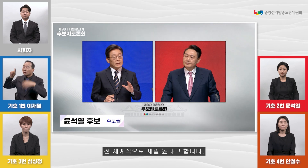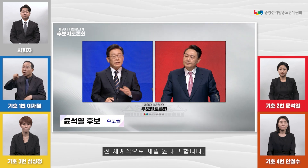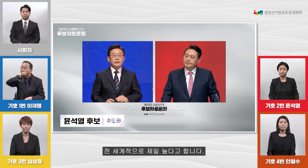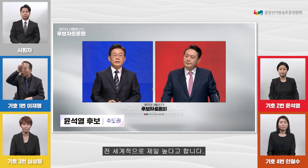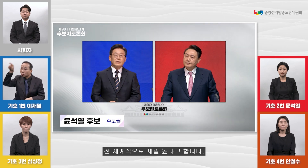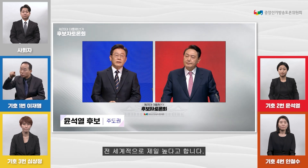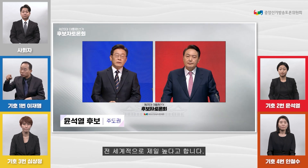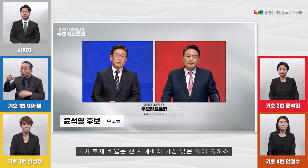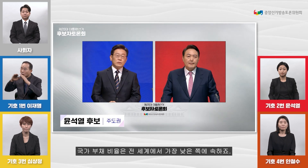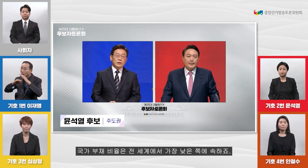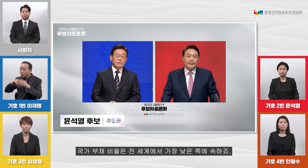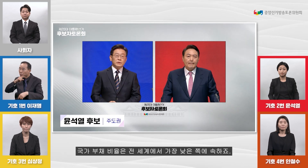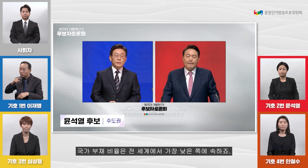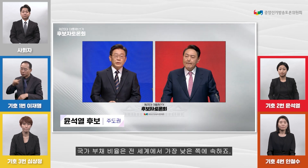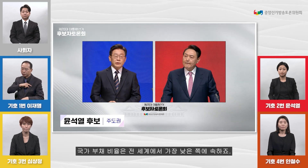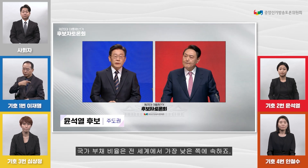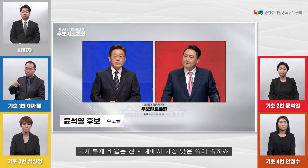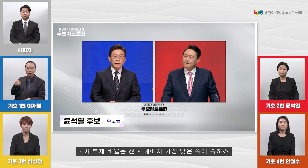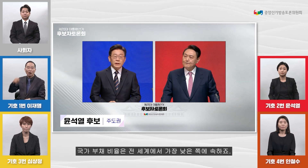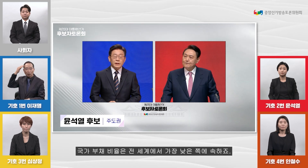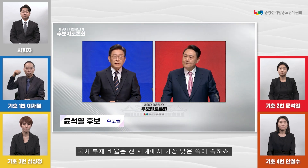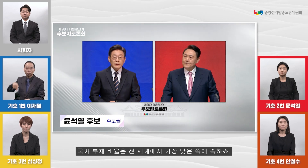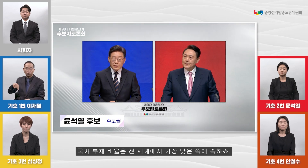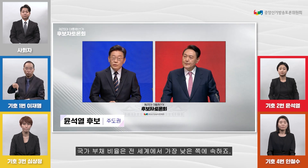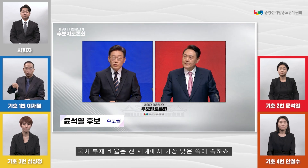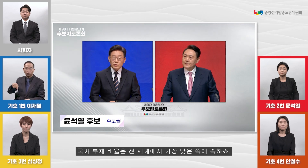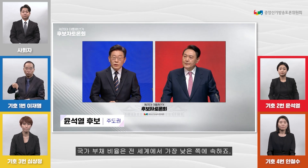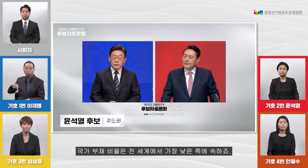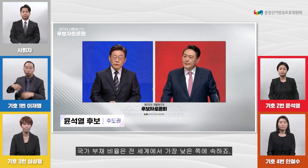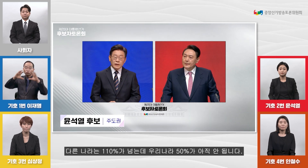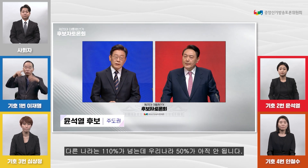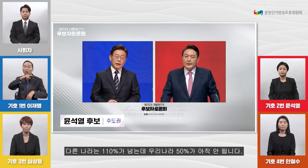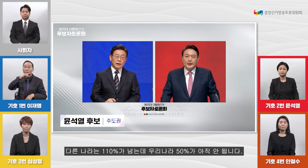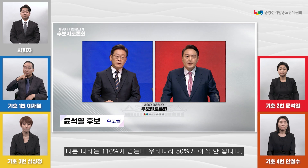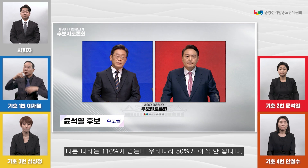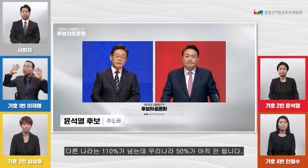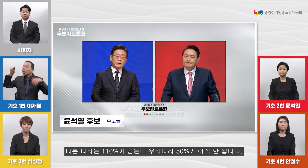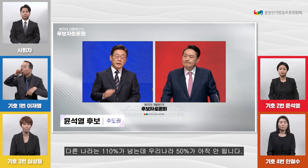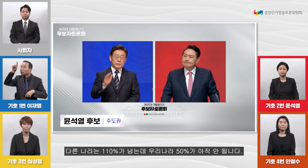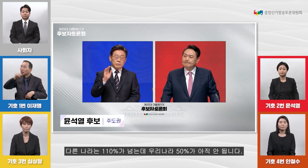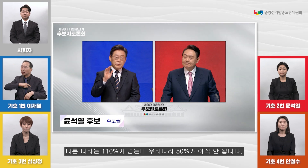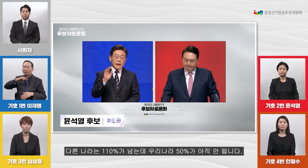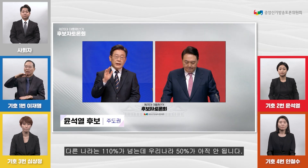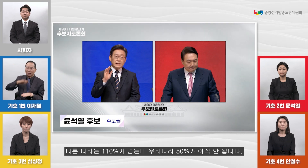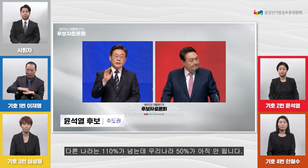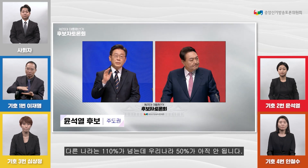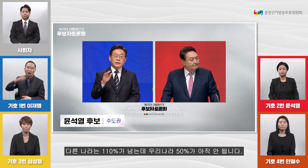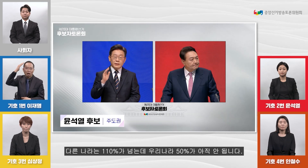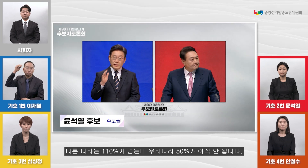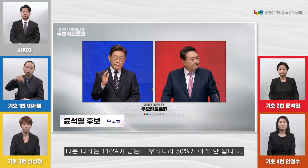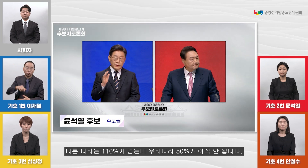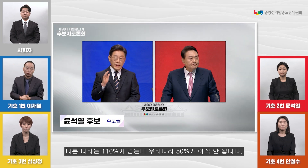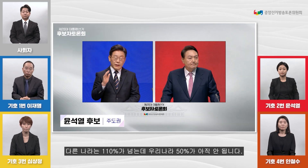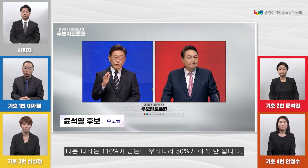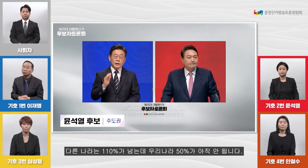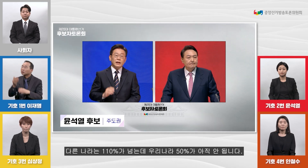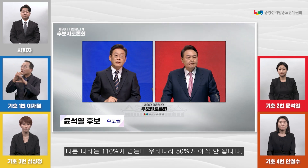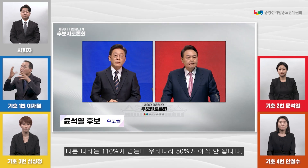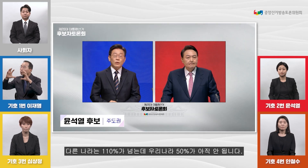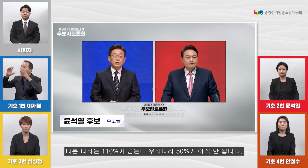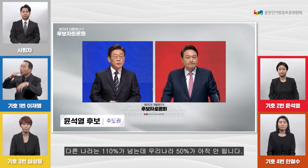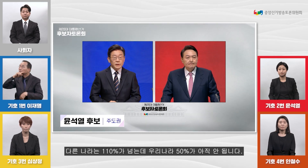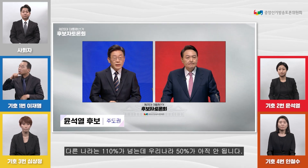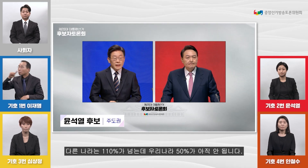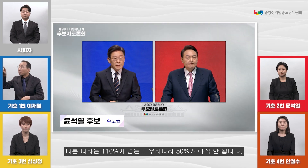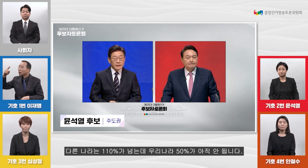합니다. 국가부채 비율은 전 세계에서 가장 낮은 축에 속하죠. 다른 나라는 110%가 넘는데